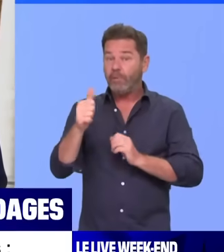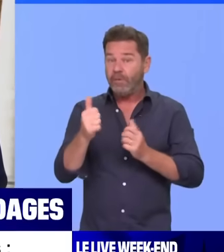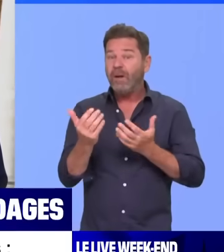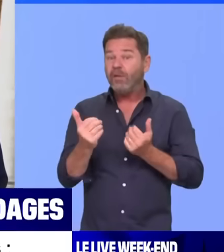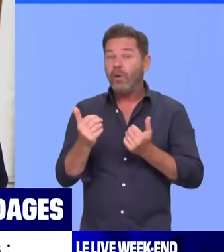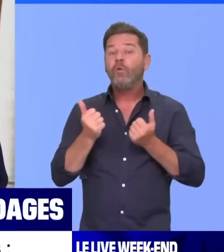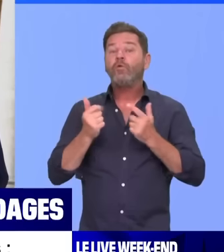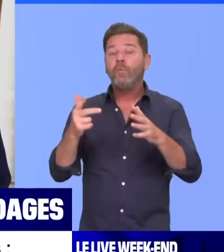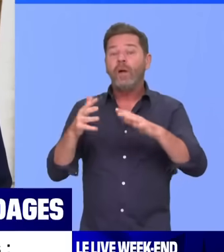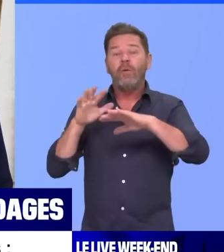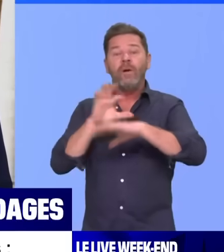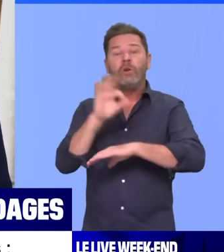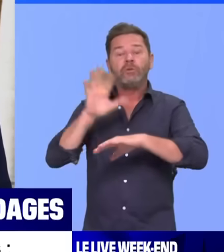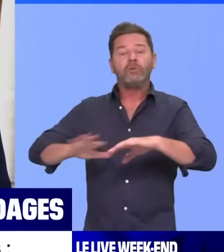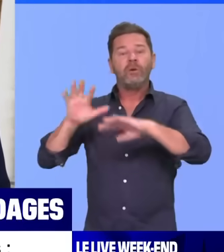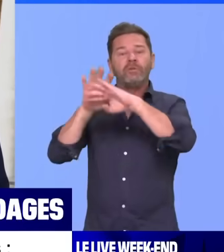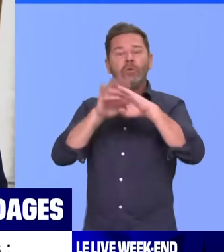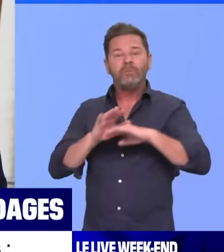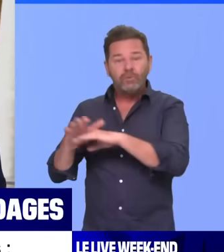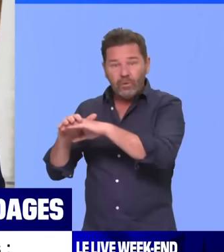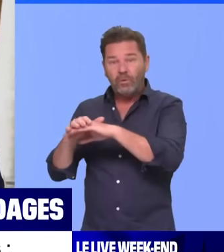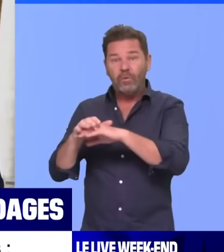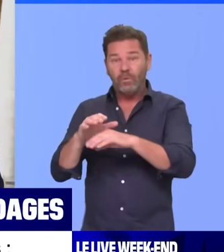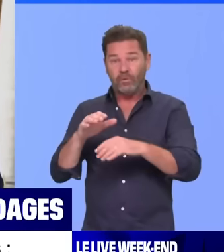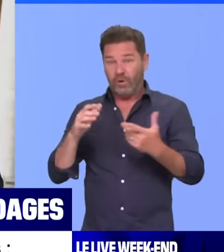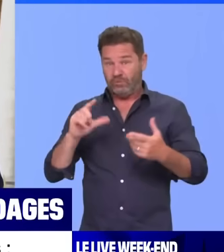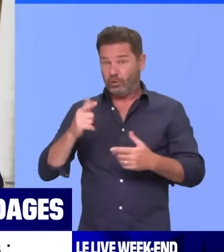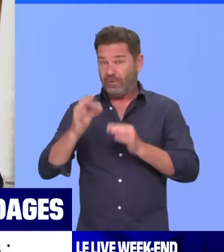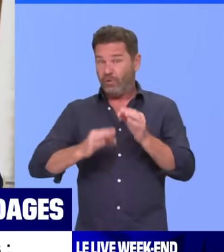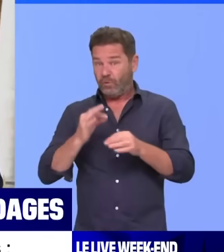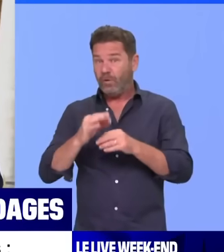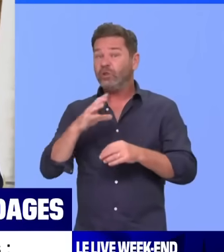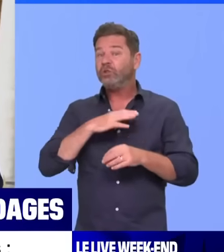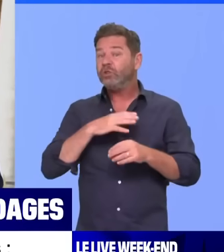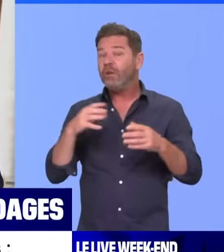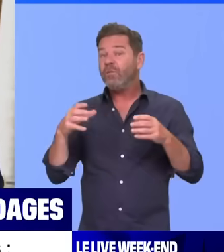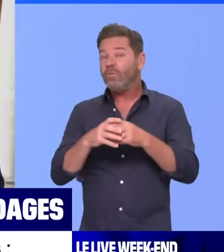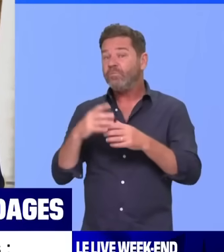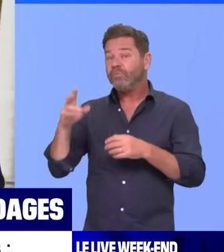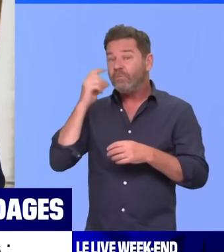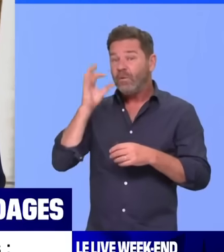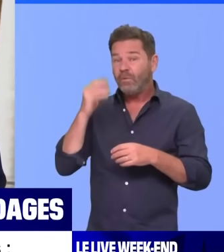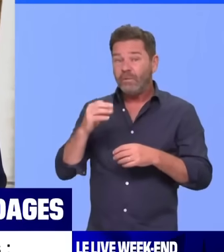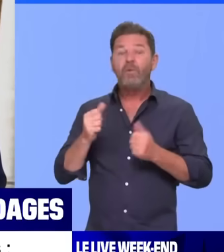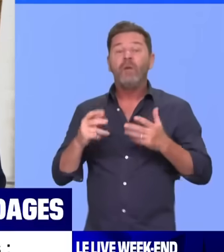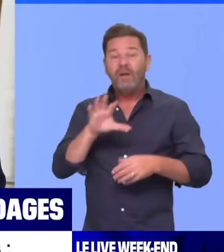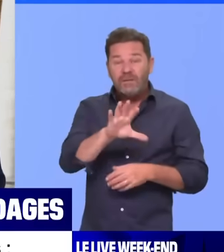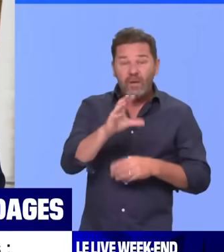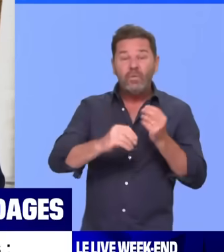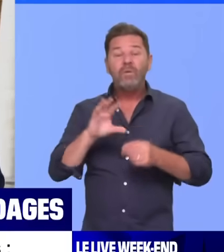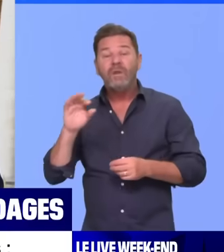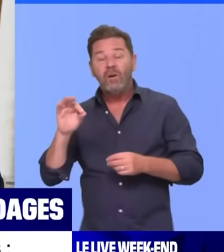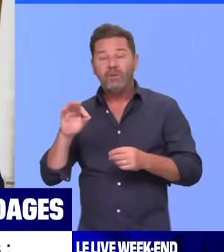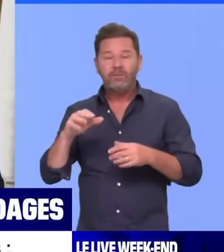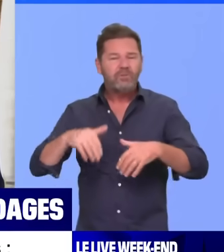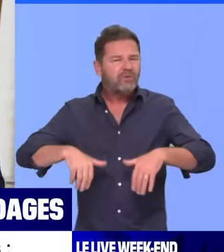circonscriptions qui sont concerné etétat des forces ça se produira je sais pas si c'est 5 ou 50 et je vais vous dire soit quel